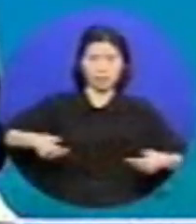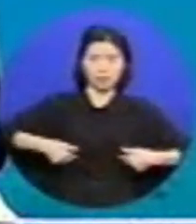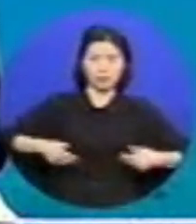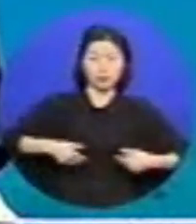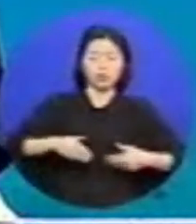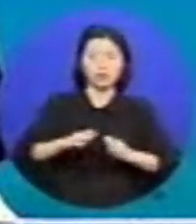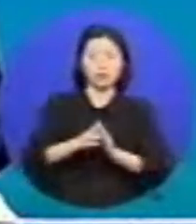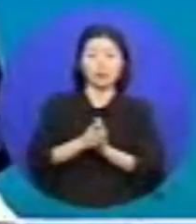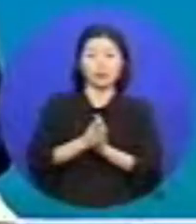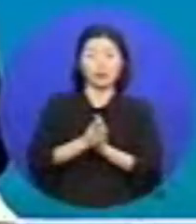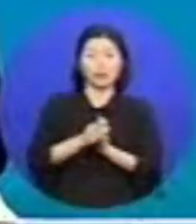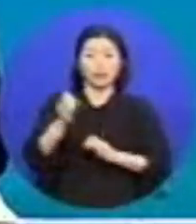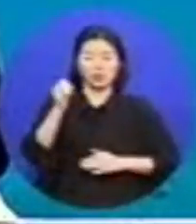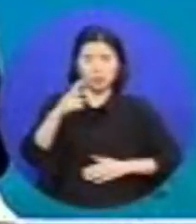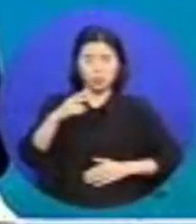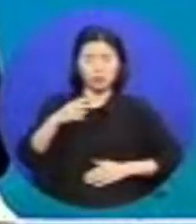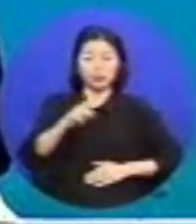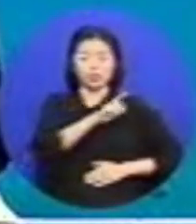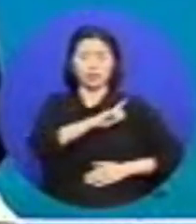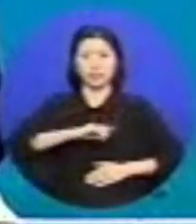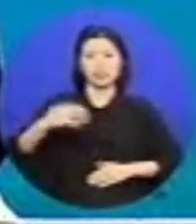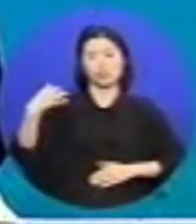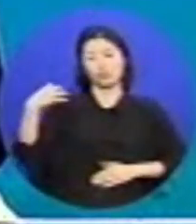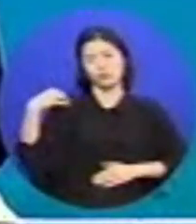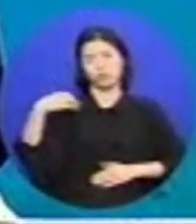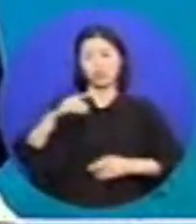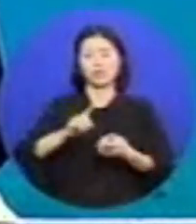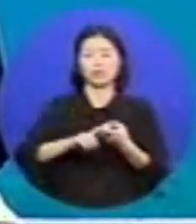또 가장 부담스러운 말씀이기도 합니다.